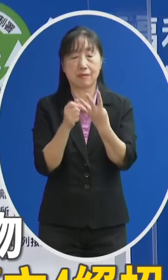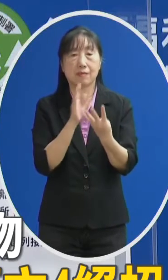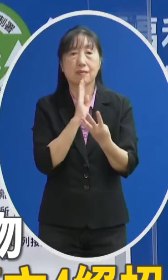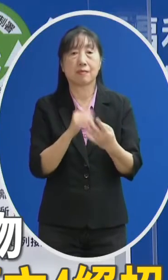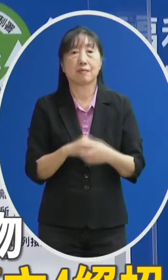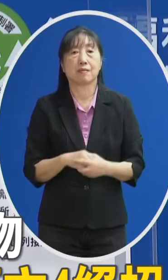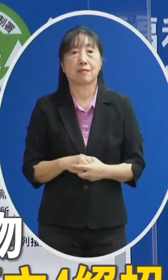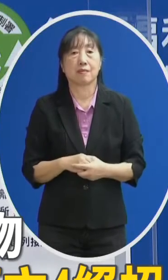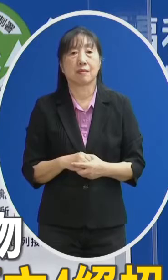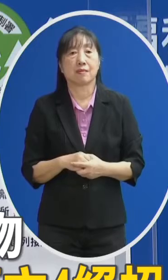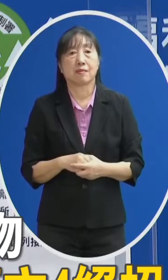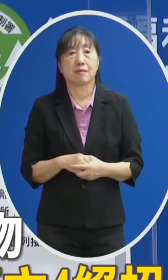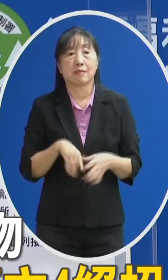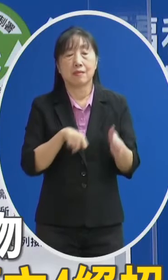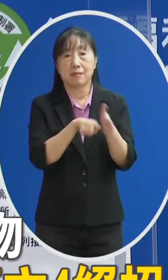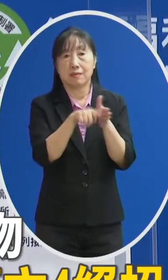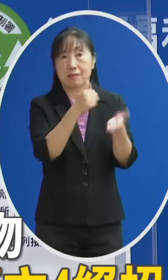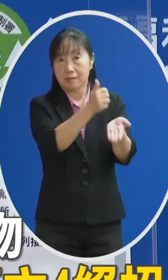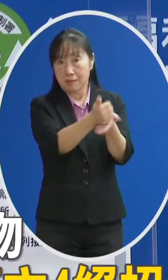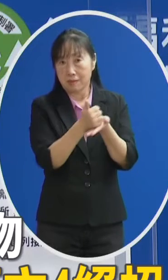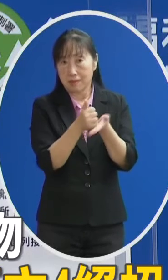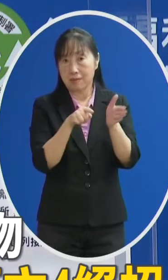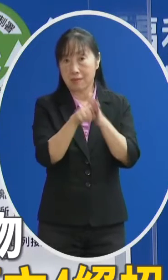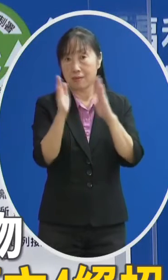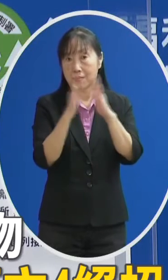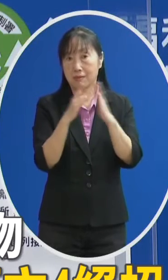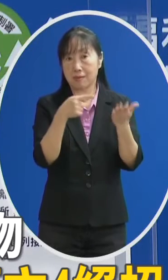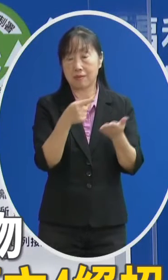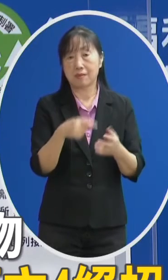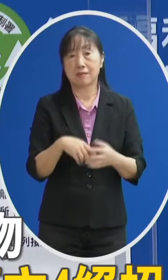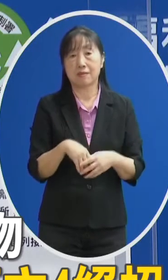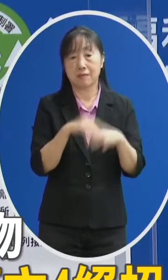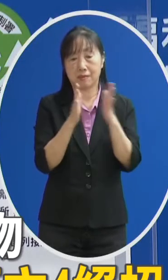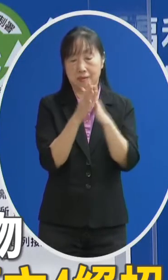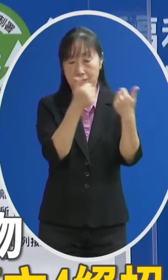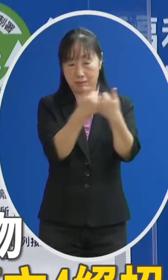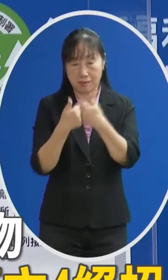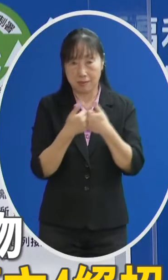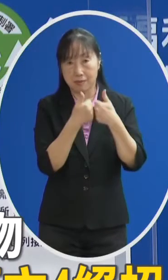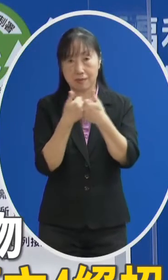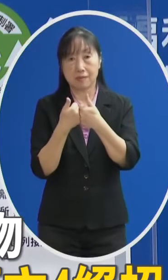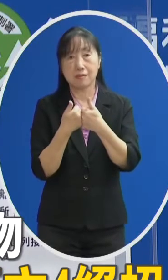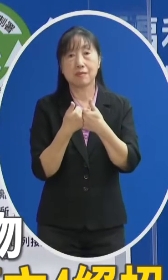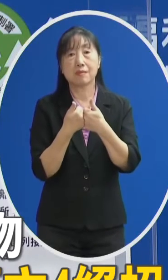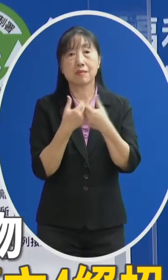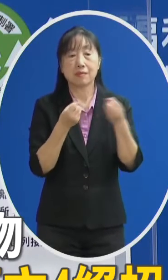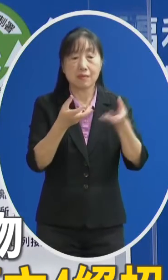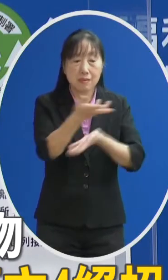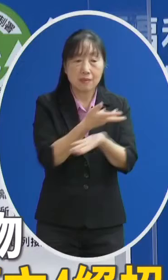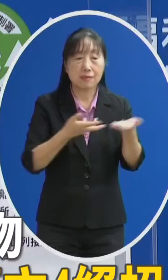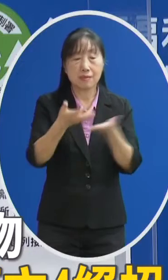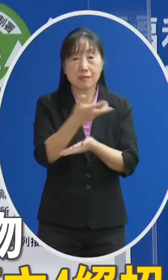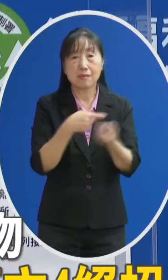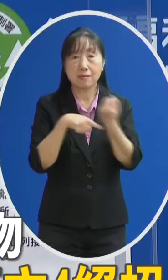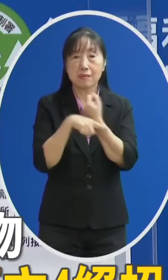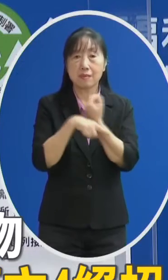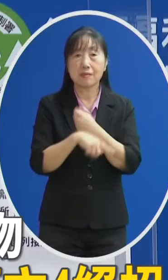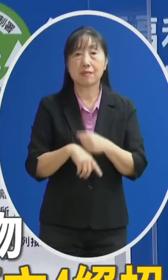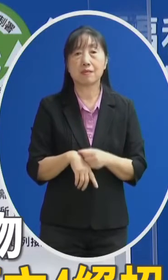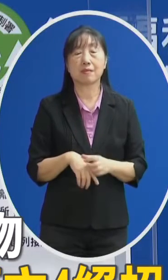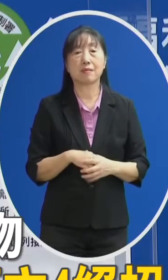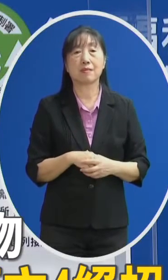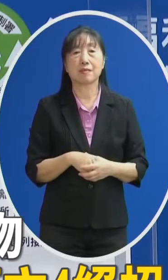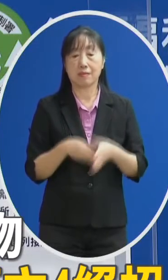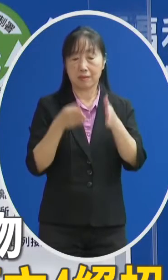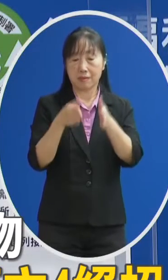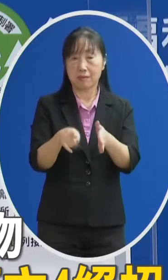请哈这些专家们哈不断的在开一些相关的研讨会啊，互相交换心得哈，看是不是能